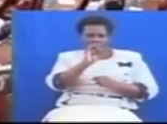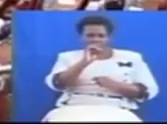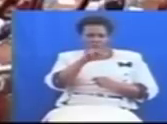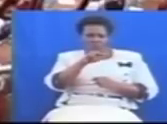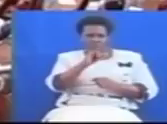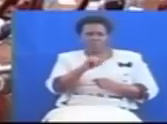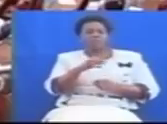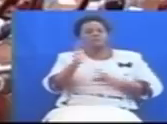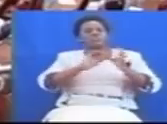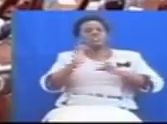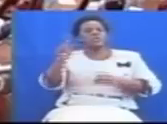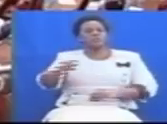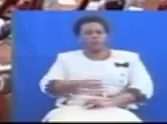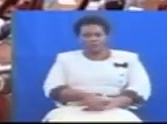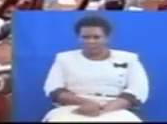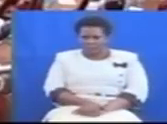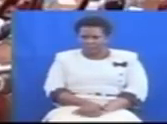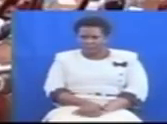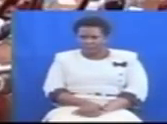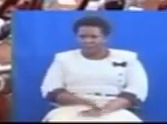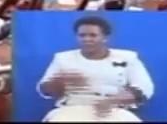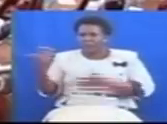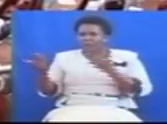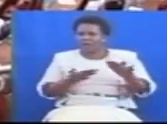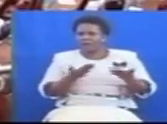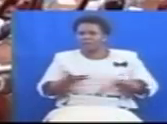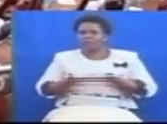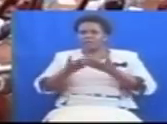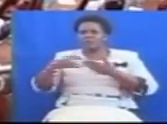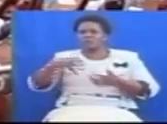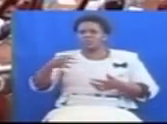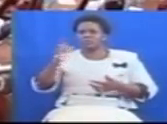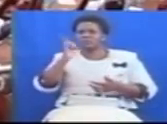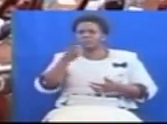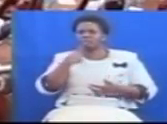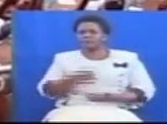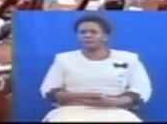Mheshimiwa Naibu Waziri, Ofisi ya Rais TAMISEMI, majibu.